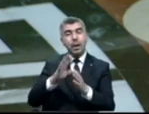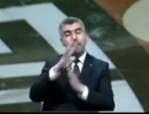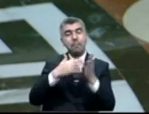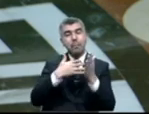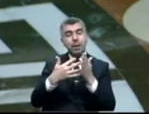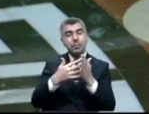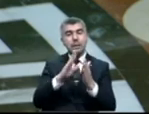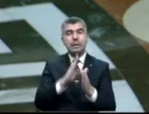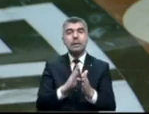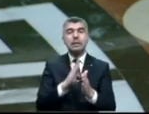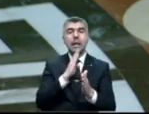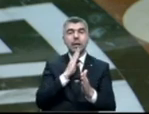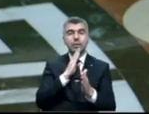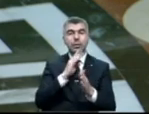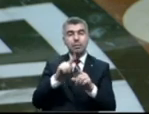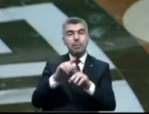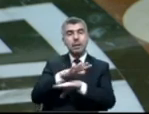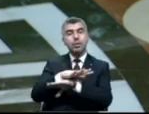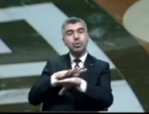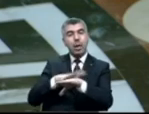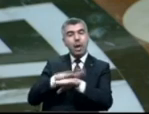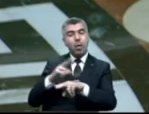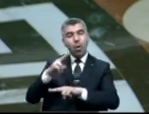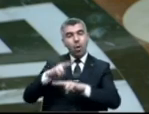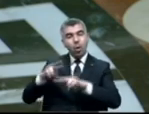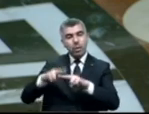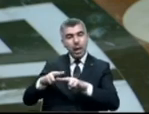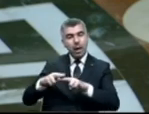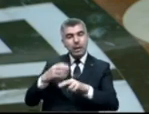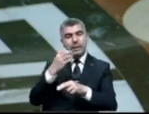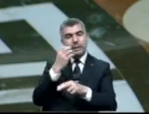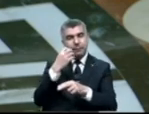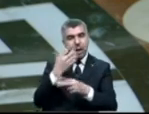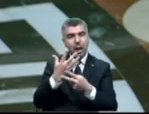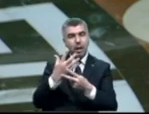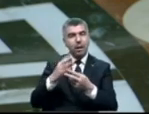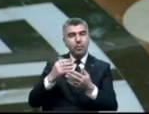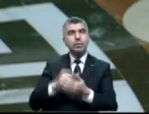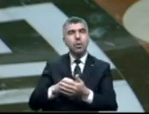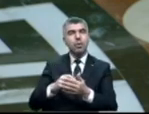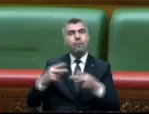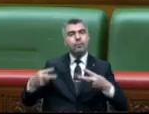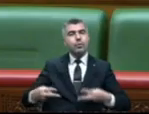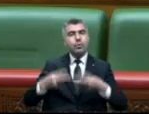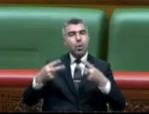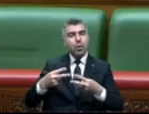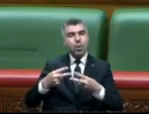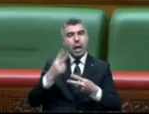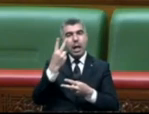إنشاء 12 سوق جملة جهوي للخضر والفواكه من الجيل الجديد واحد السوق في كل جهة